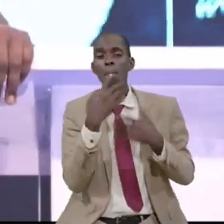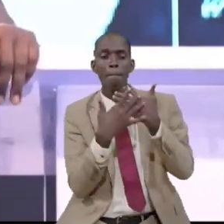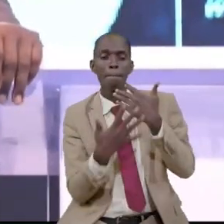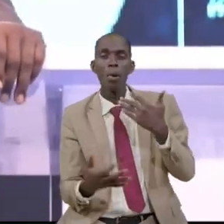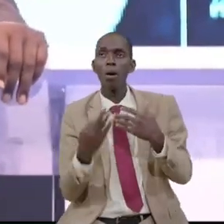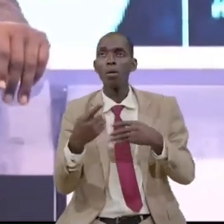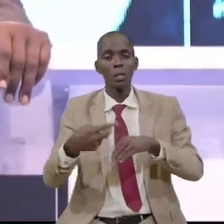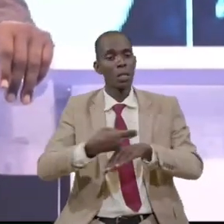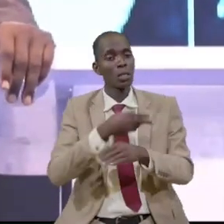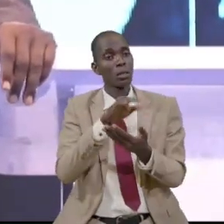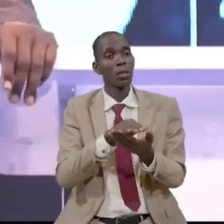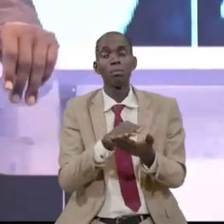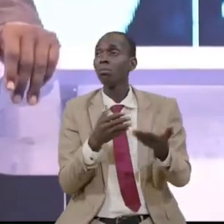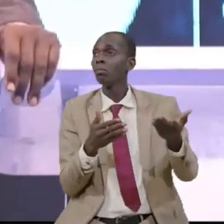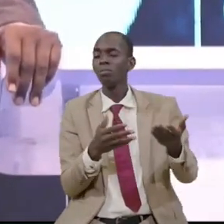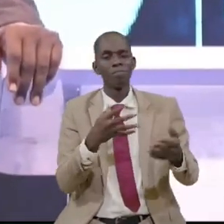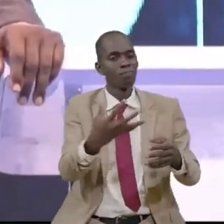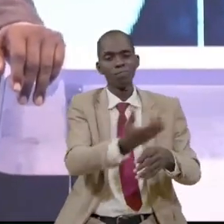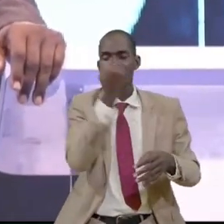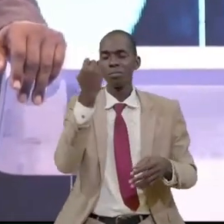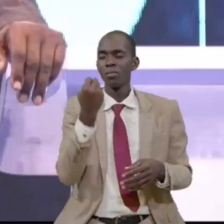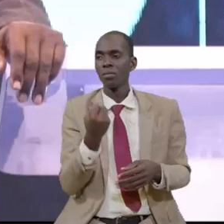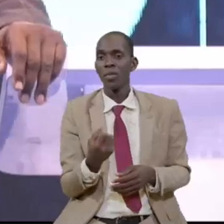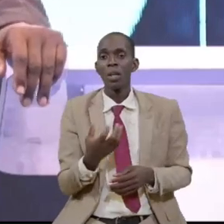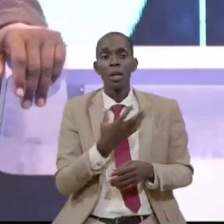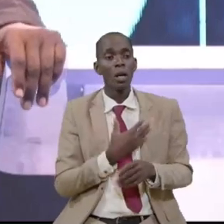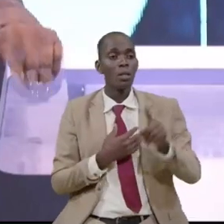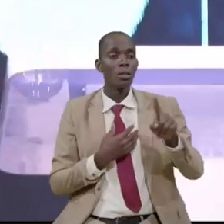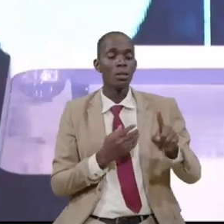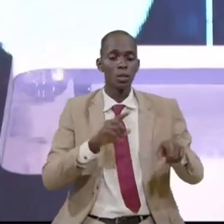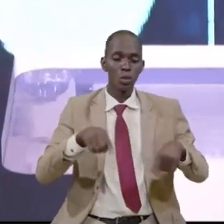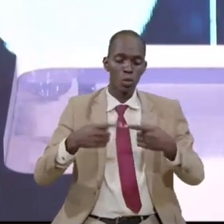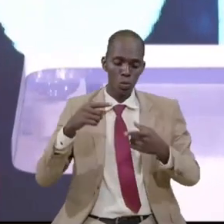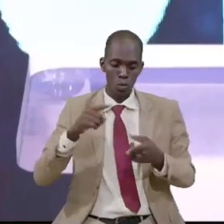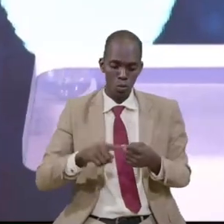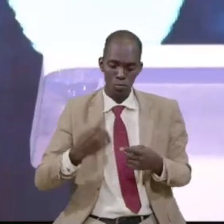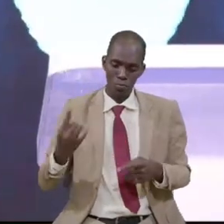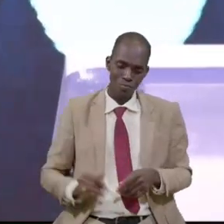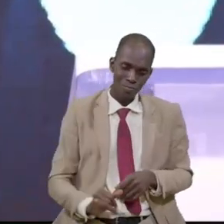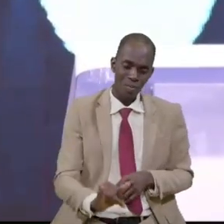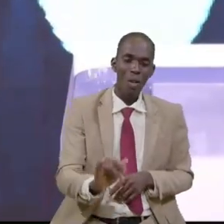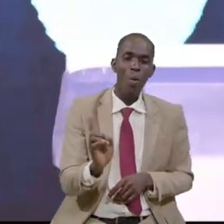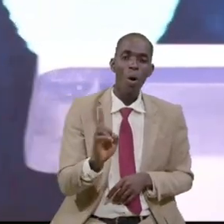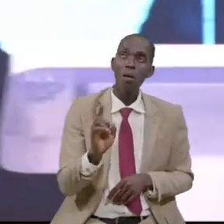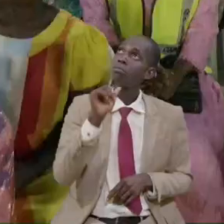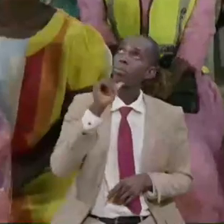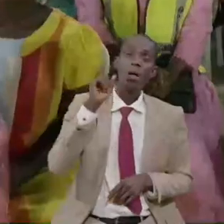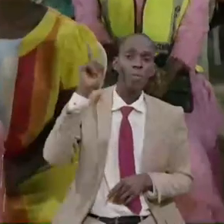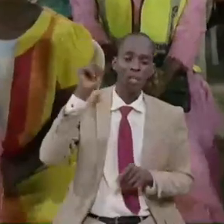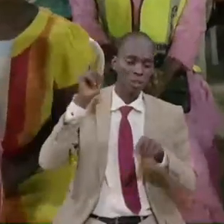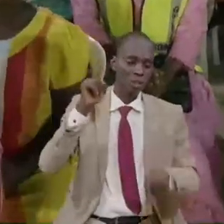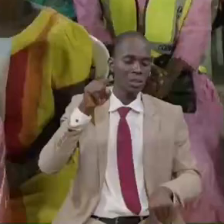Donc, il est ôté et il va à l'éternité, à l'autre côté. Mais vous là, ce soir,